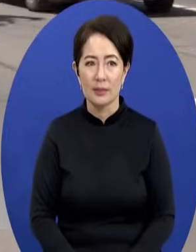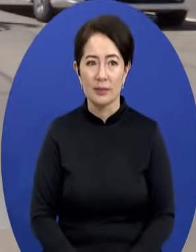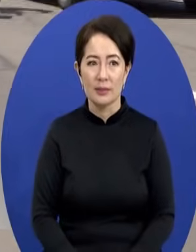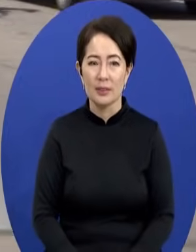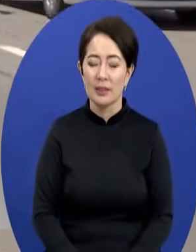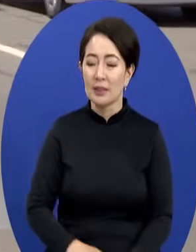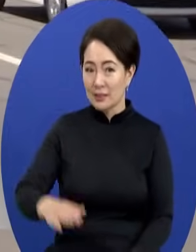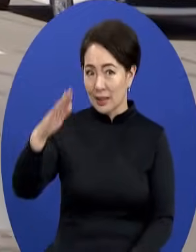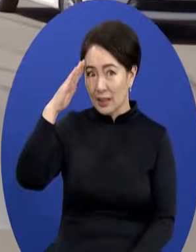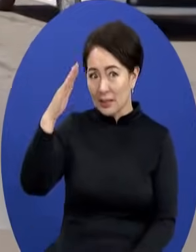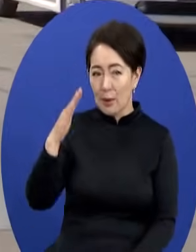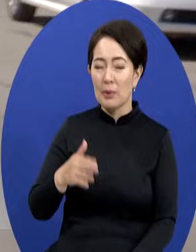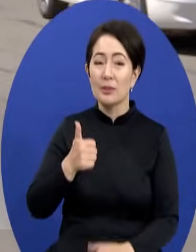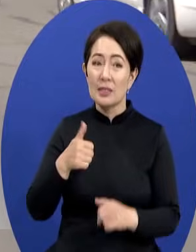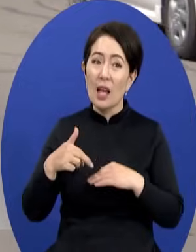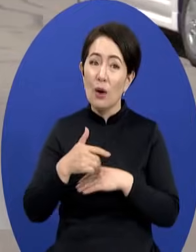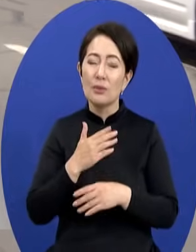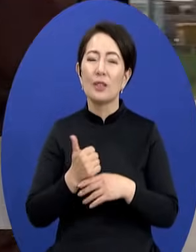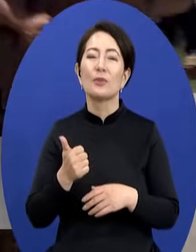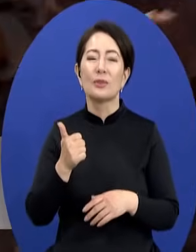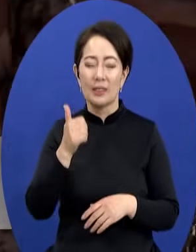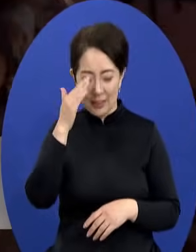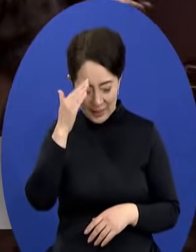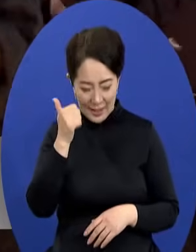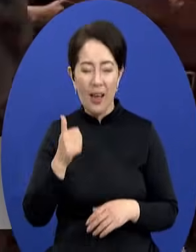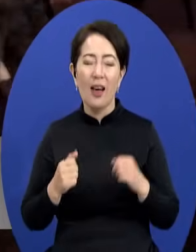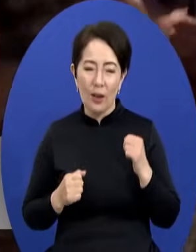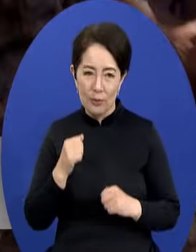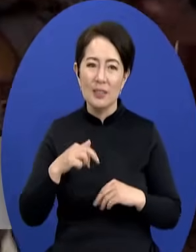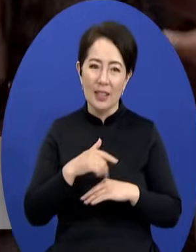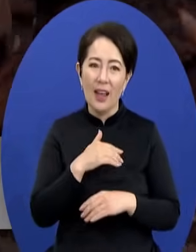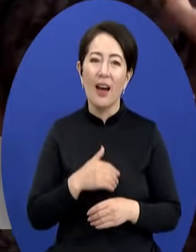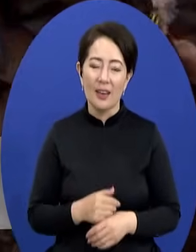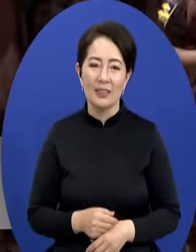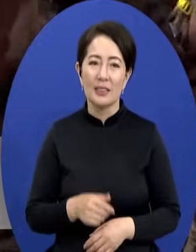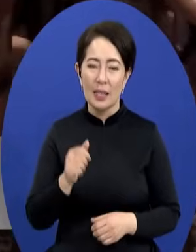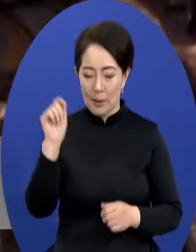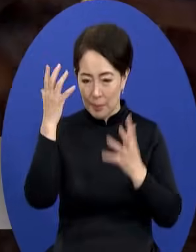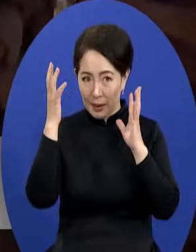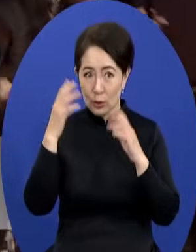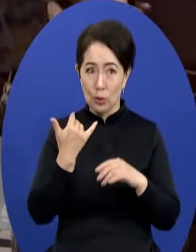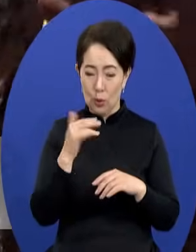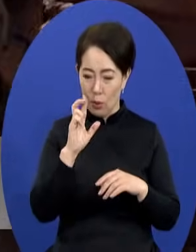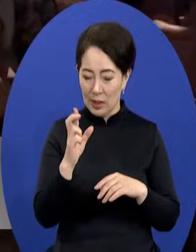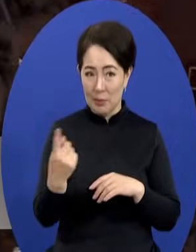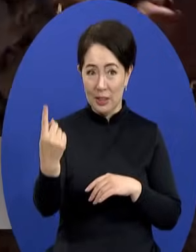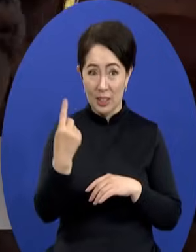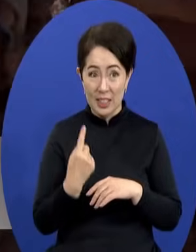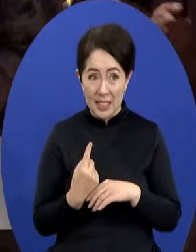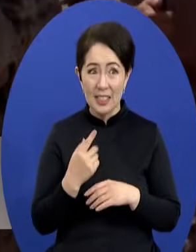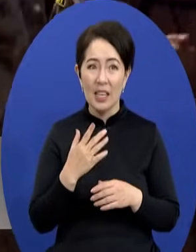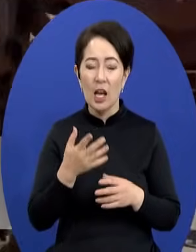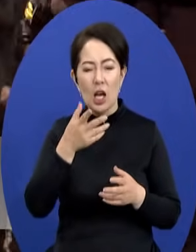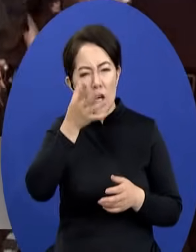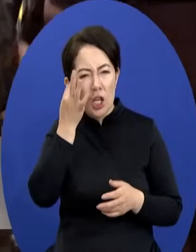За, сайн байна уу? Сайн явж байна уу? Сайн байна уу? Сайн явж байна. Баяр үргээ, Улаанбаатар хот ороод ирлээ.